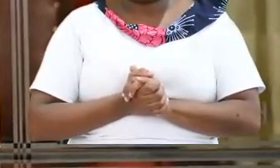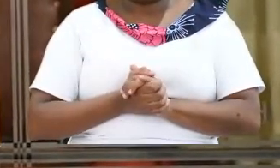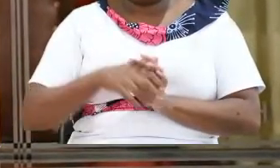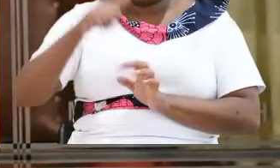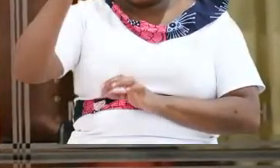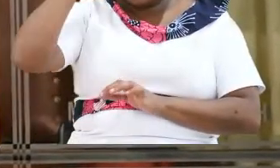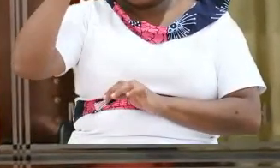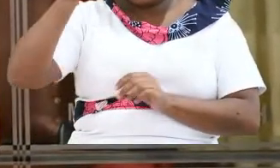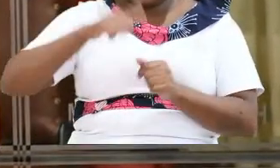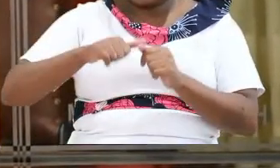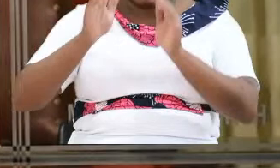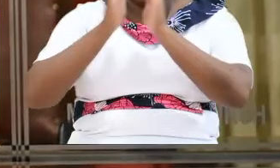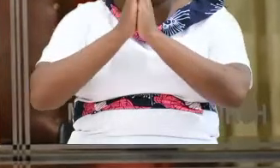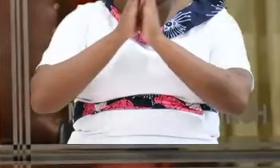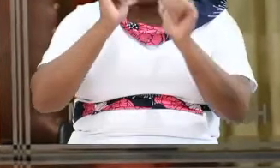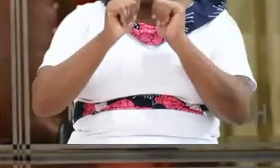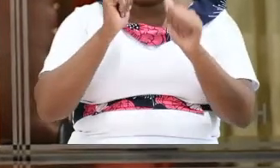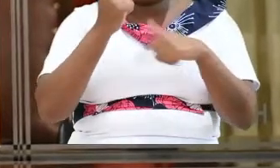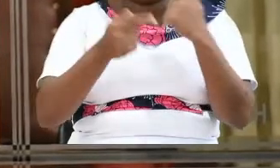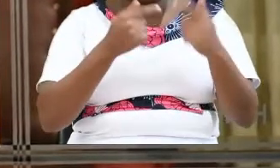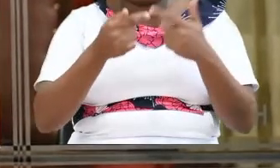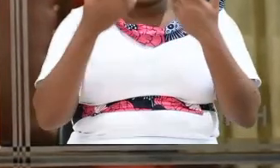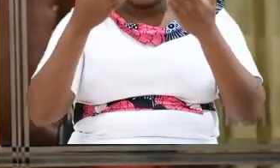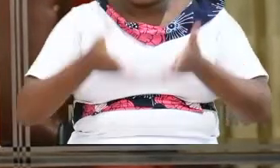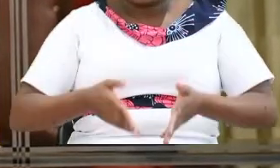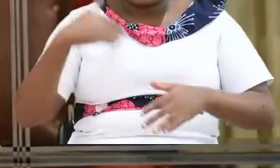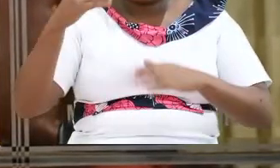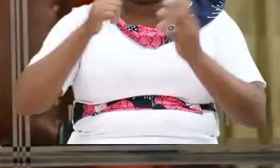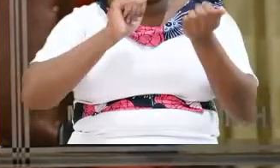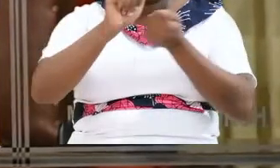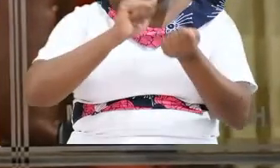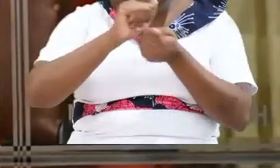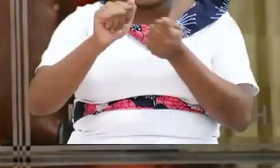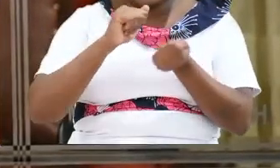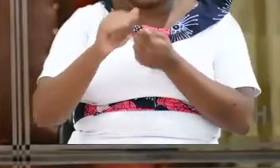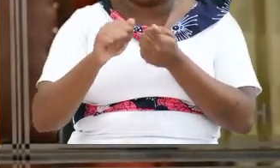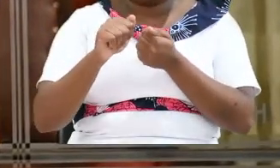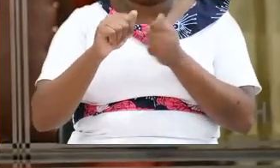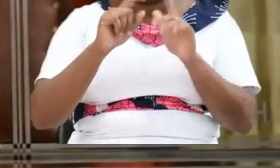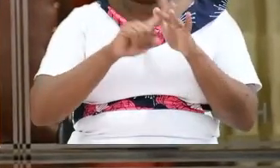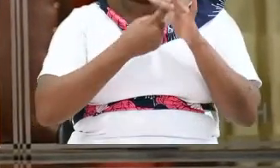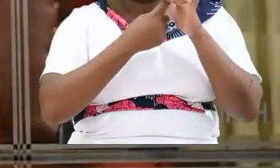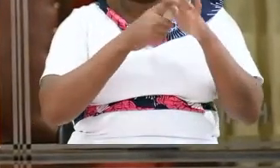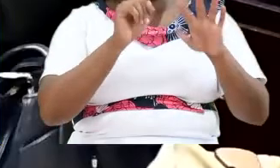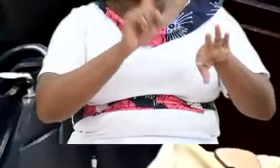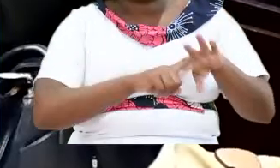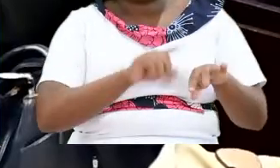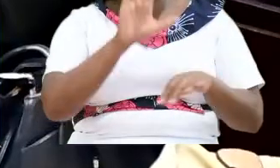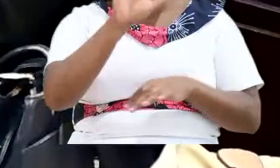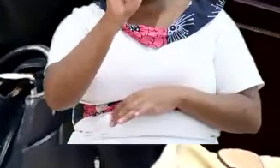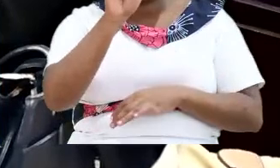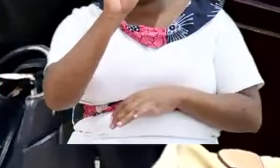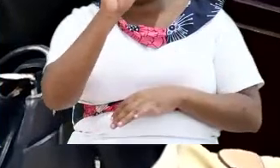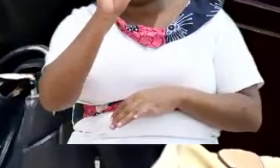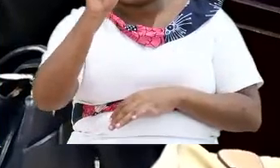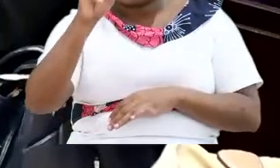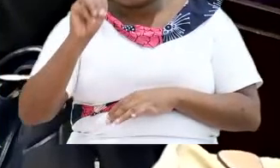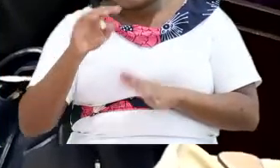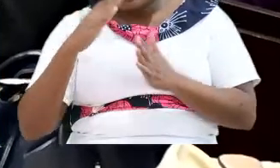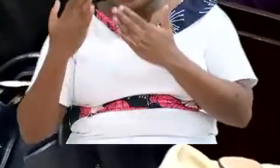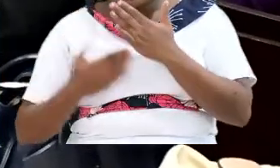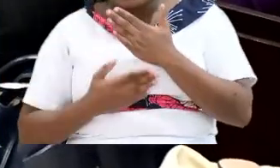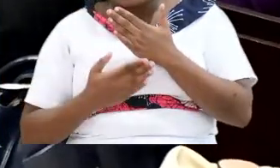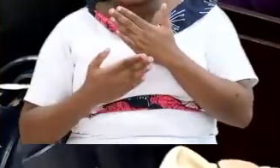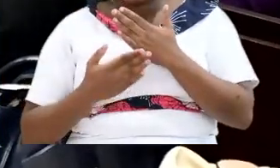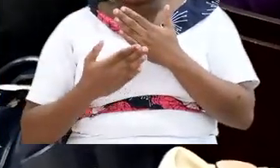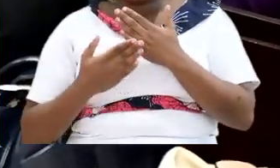Tunawakumbusha ile maombi huwa inaendelea hapa kila Friday, huwa inaanza saa 11:30 inaisha saa